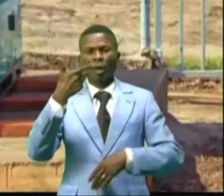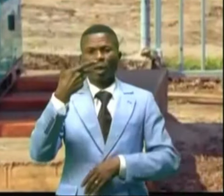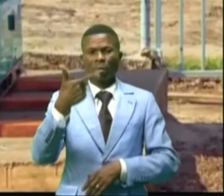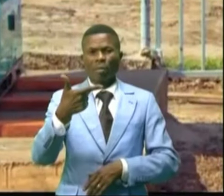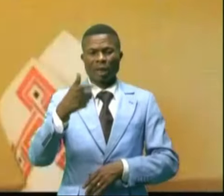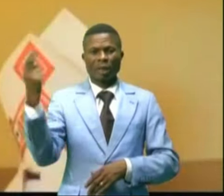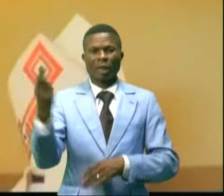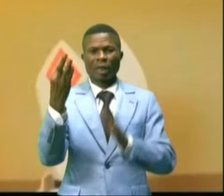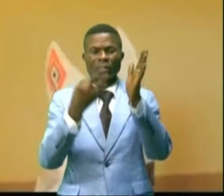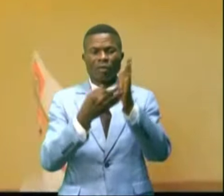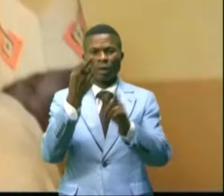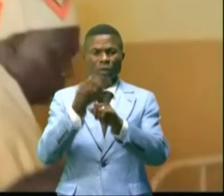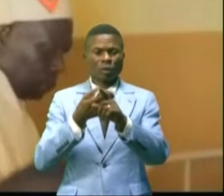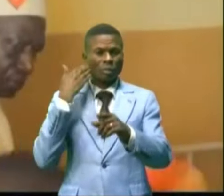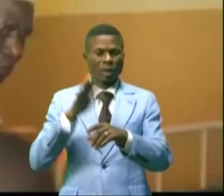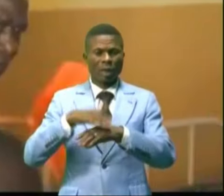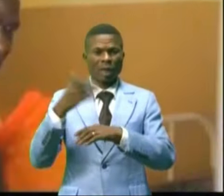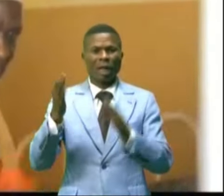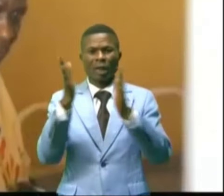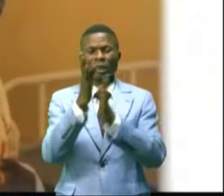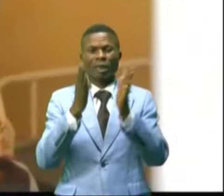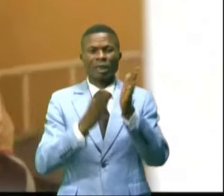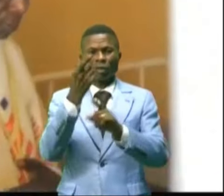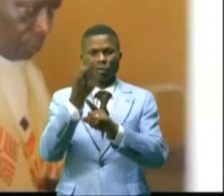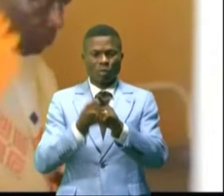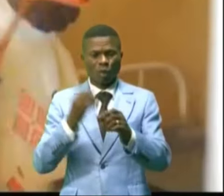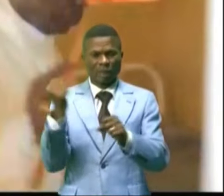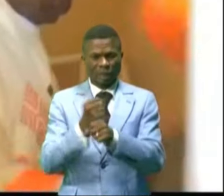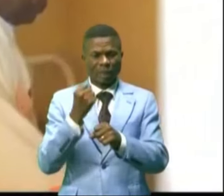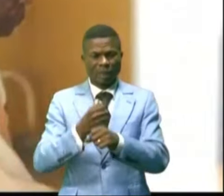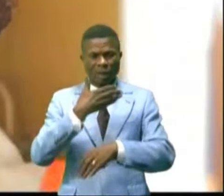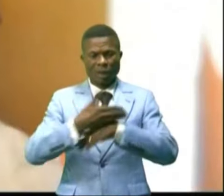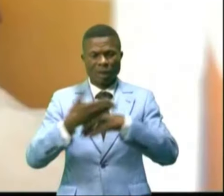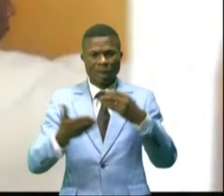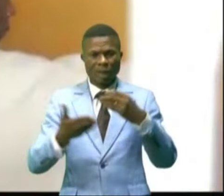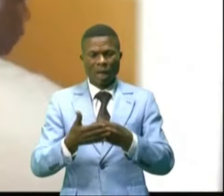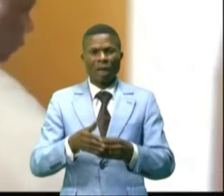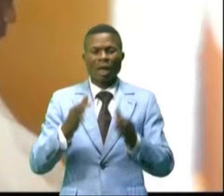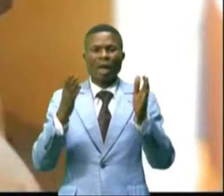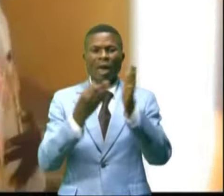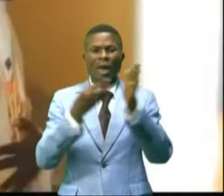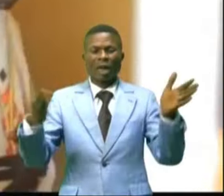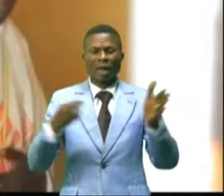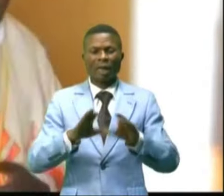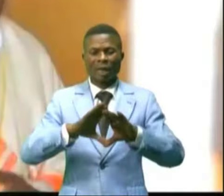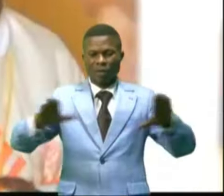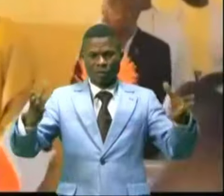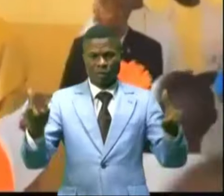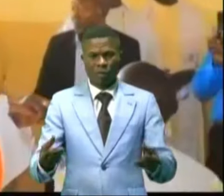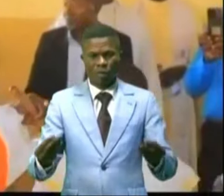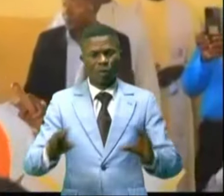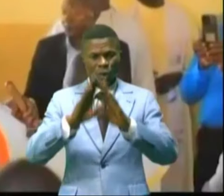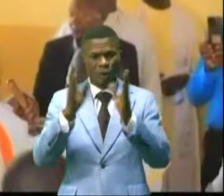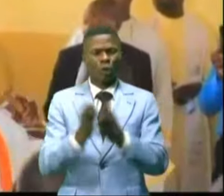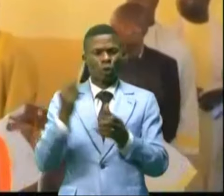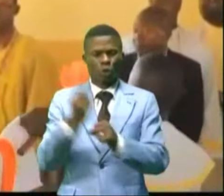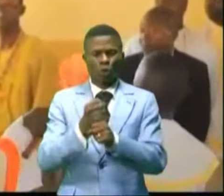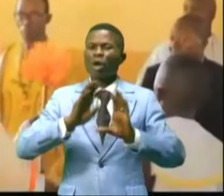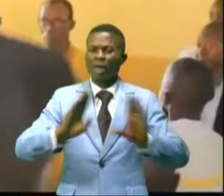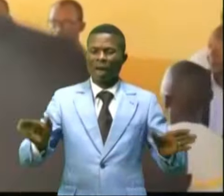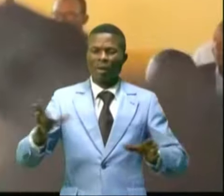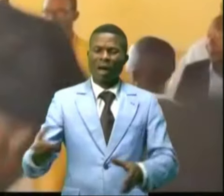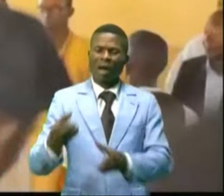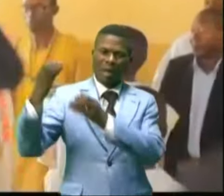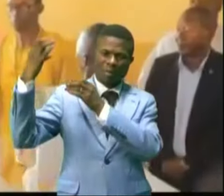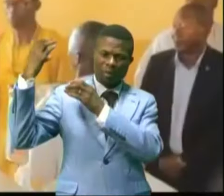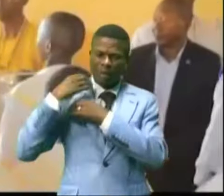mai 2024, après 19 mois de travaux, a une capacité de 80 lits avec tous les services requis pour une prise en charge